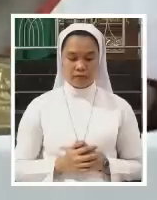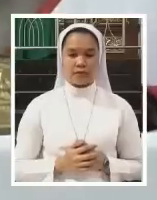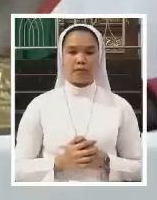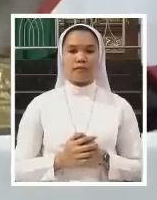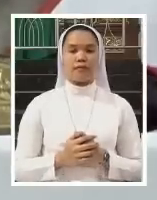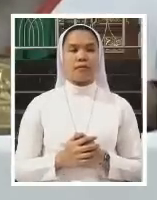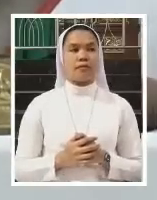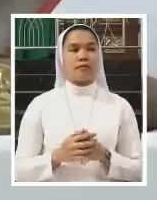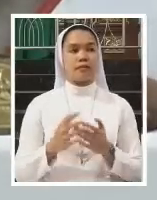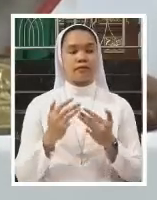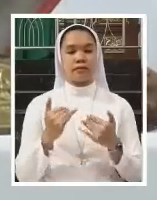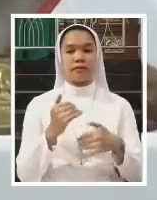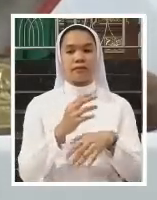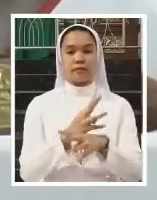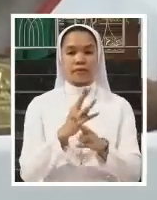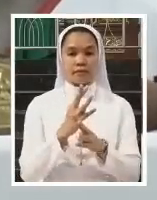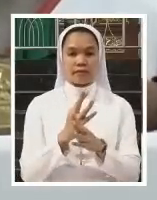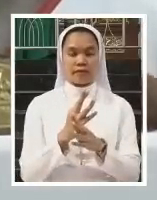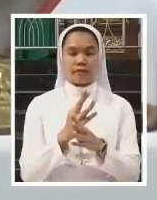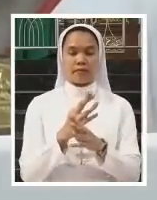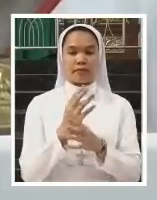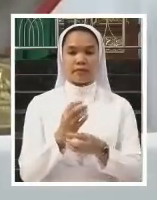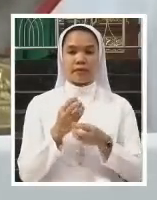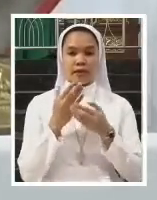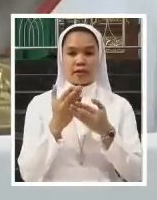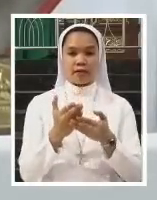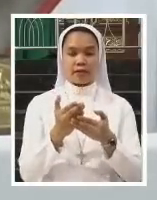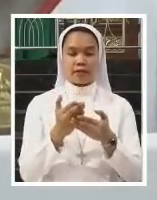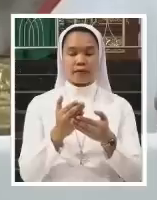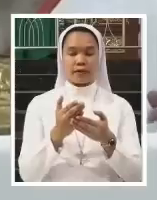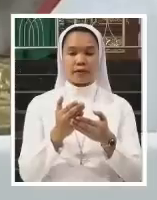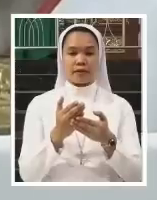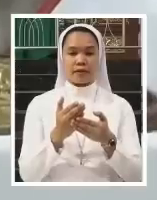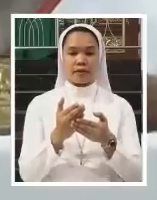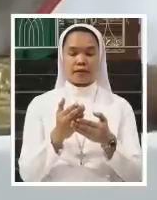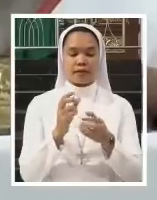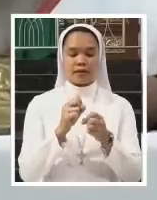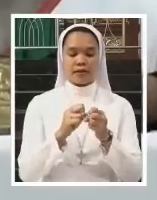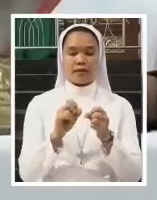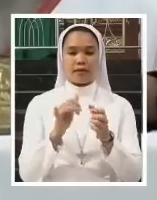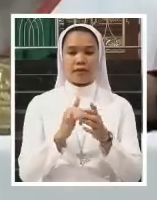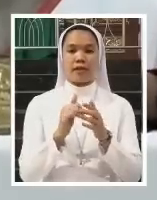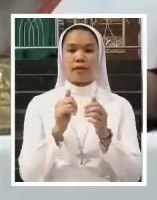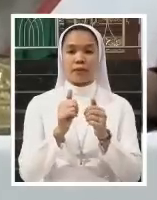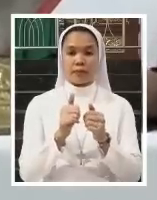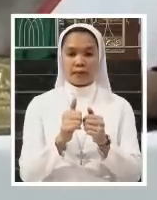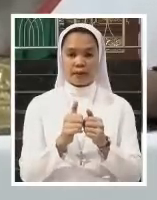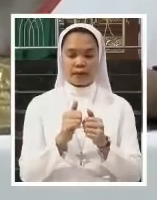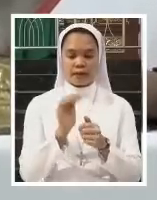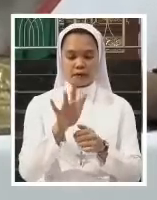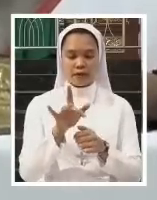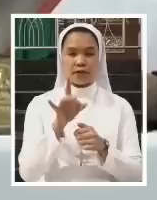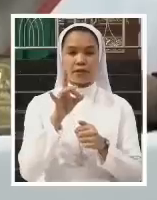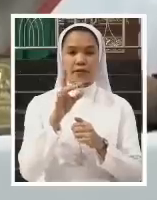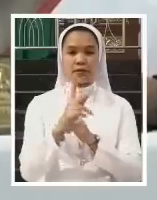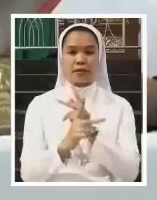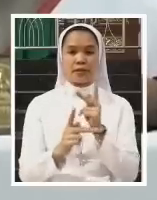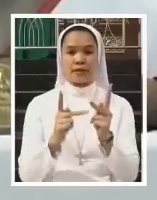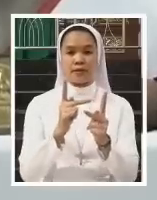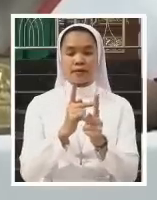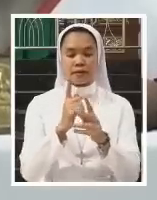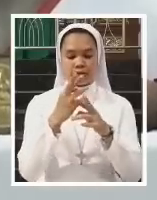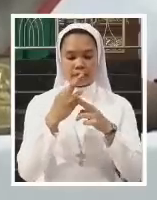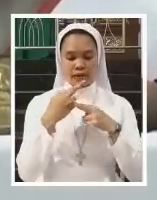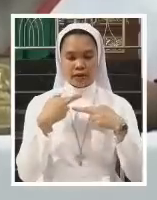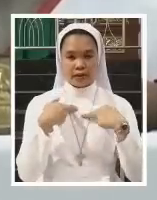Gibuhon niya lugod kaming daing sagkod na dulot sa imo. Tanganing kay bakan sa imong mga pinili,